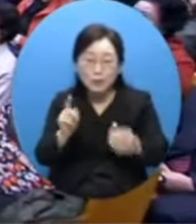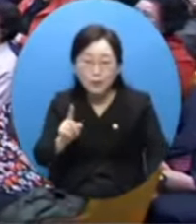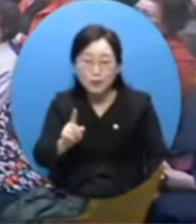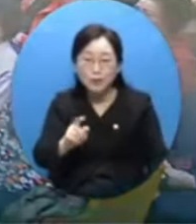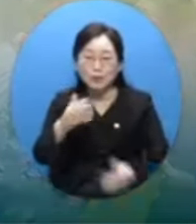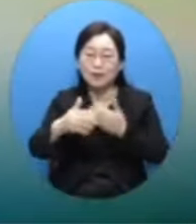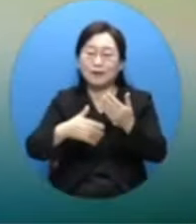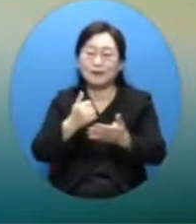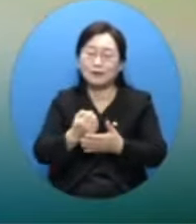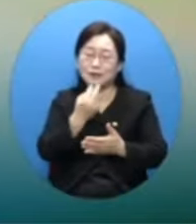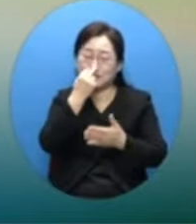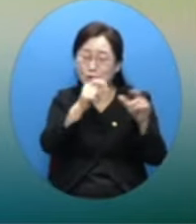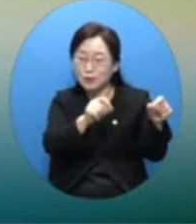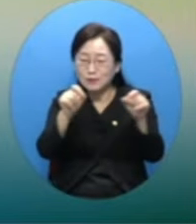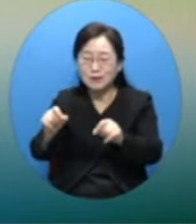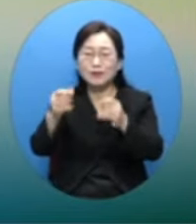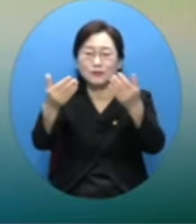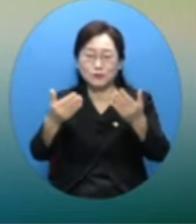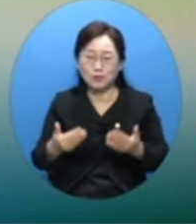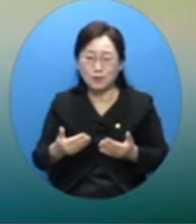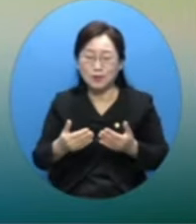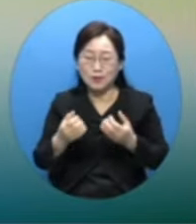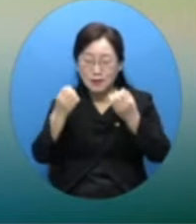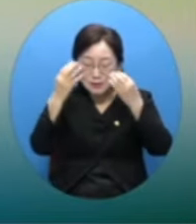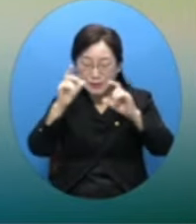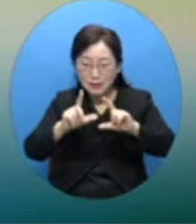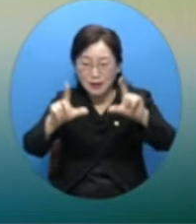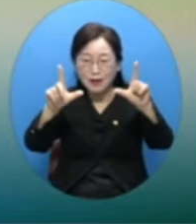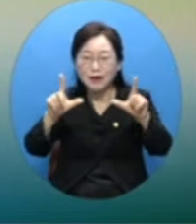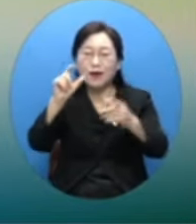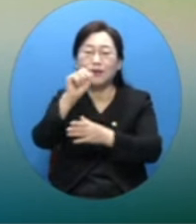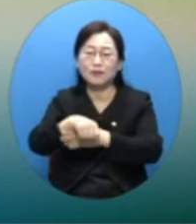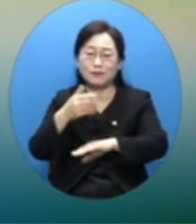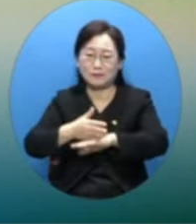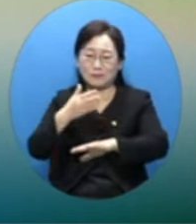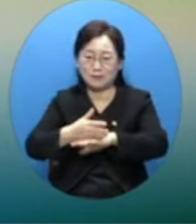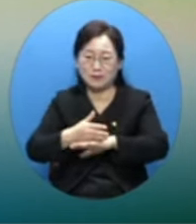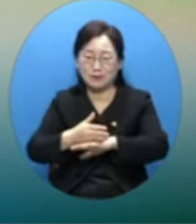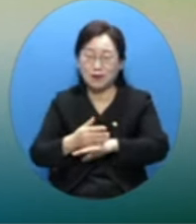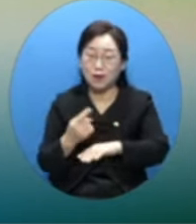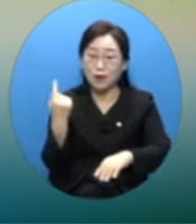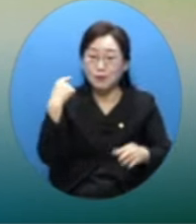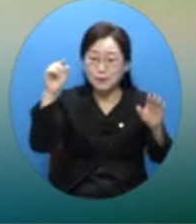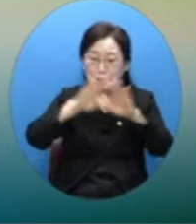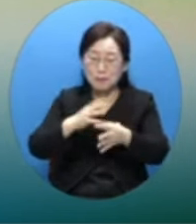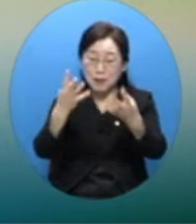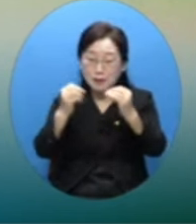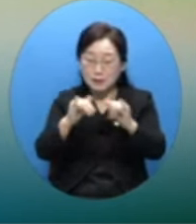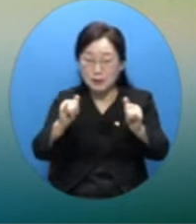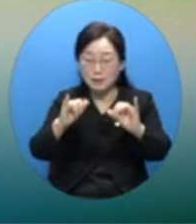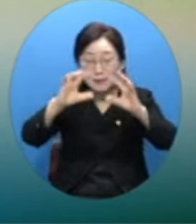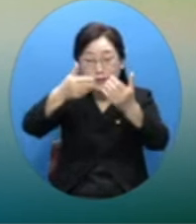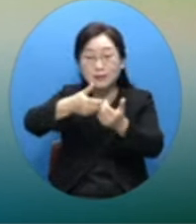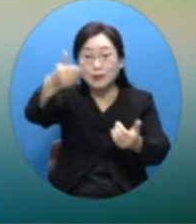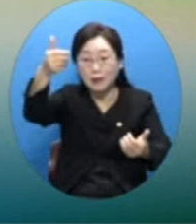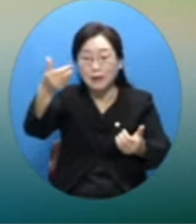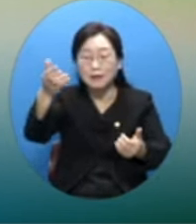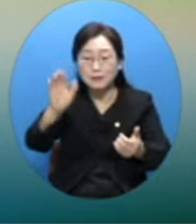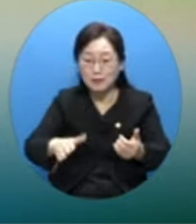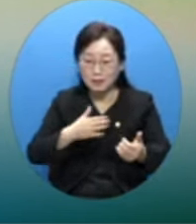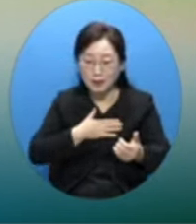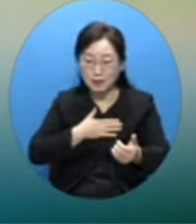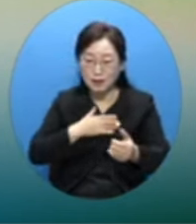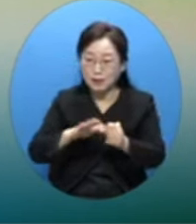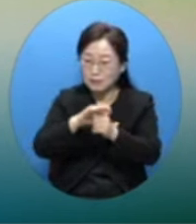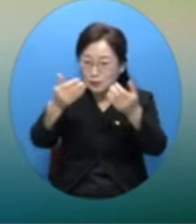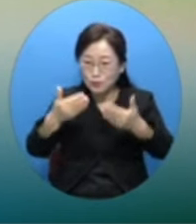하나님께서 생명을 연장시켜 주시고 새로운 하루 주심을 감사합니다. 지난밤에도 수많은 사람 세상 떠났는데 하나님께서 나를